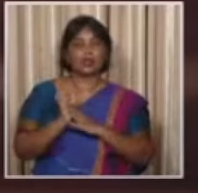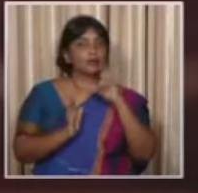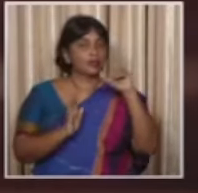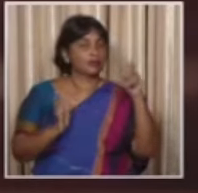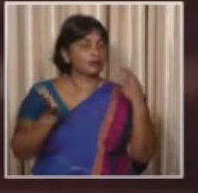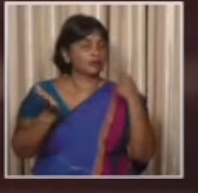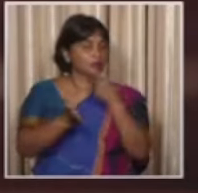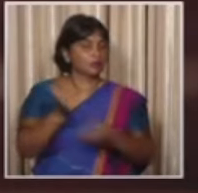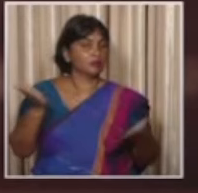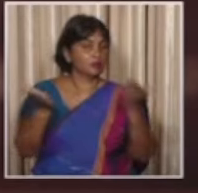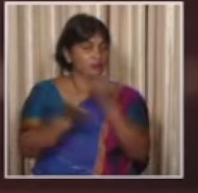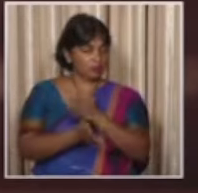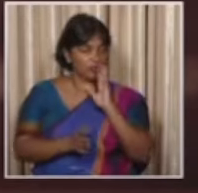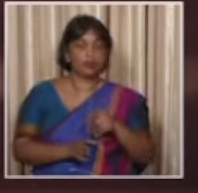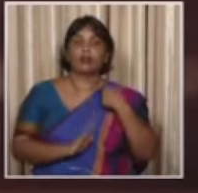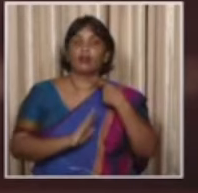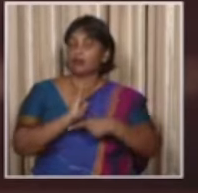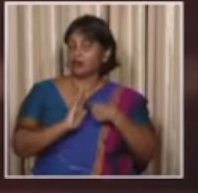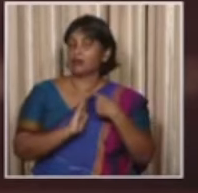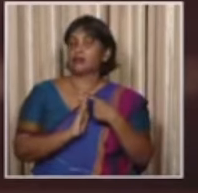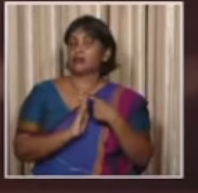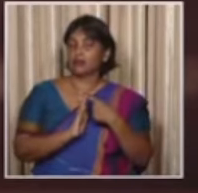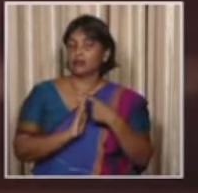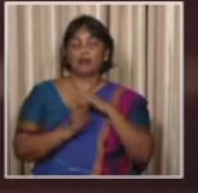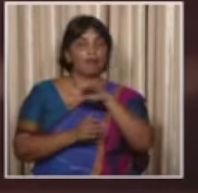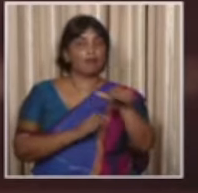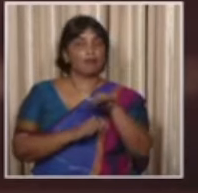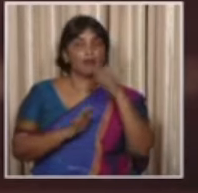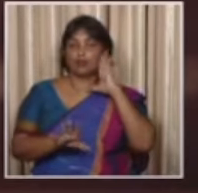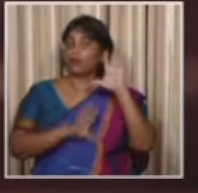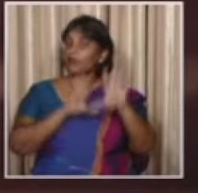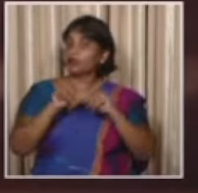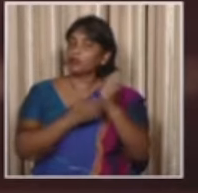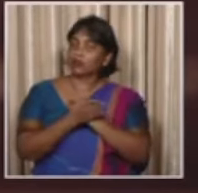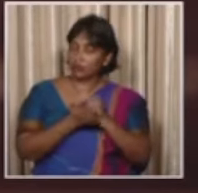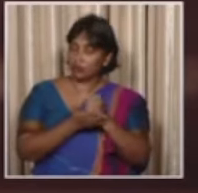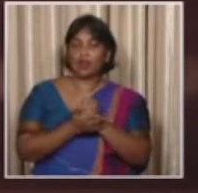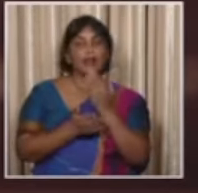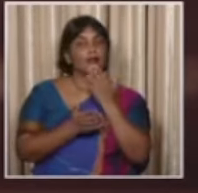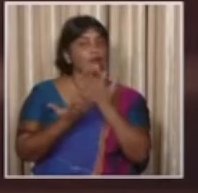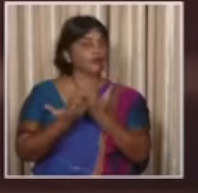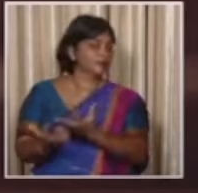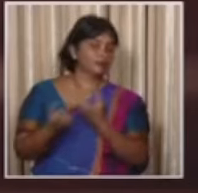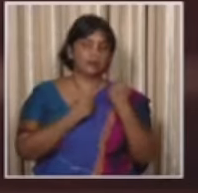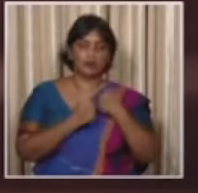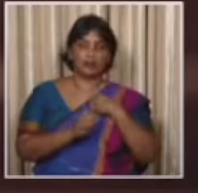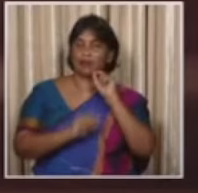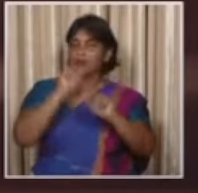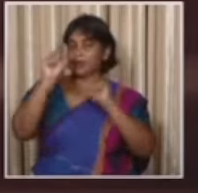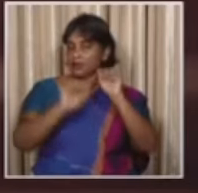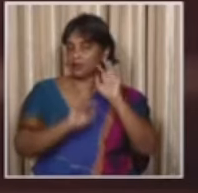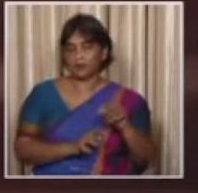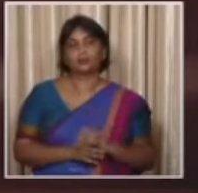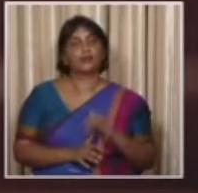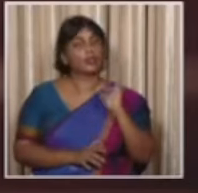ගිවිසුම ක්‍රියාත්මක කෙරුවොත් ලංකාවේ ඉඩම් පිළිබඳ දත්තයන් සියල්ල ඇමරිකාව අරගෙන යනවයි කියලා කටකතා පතුරවන්න පටන්